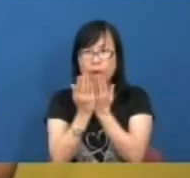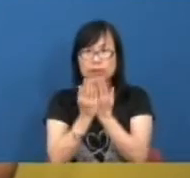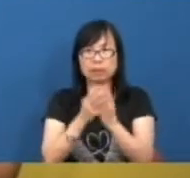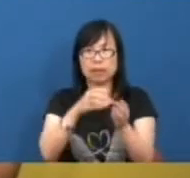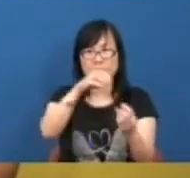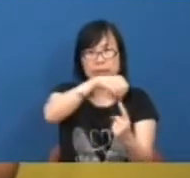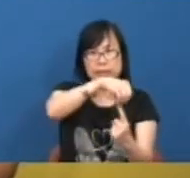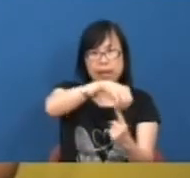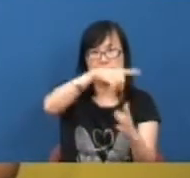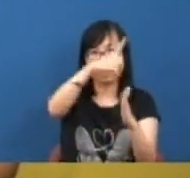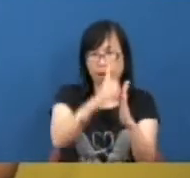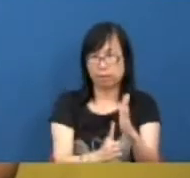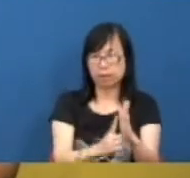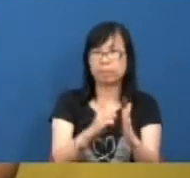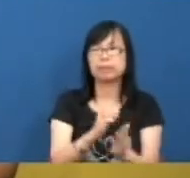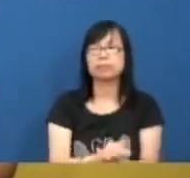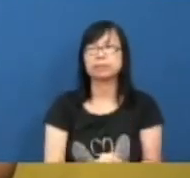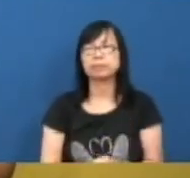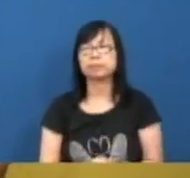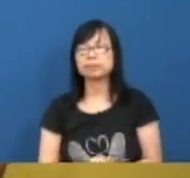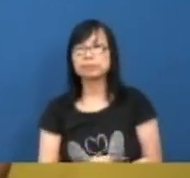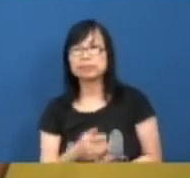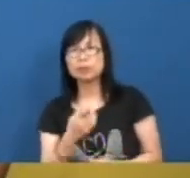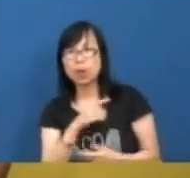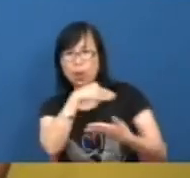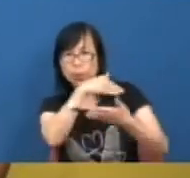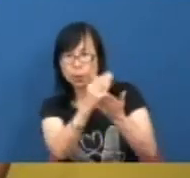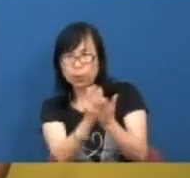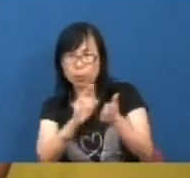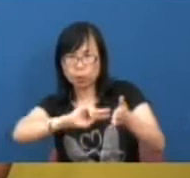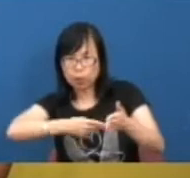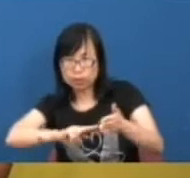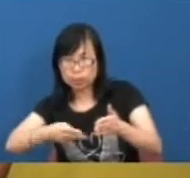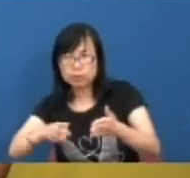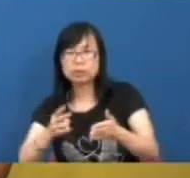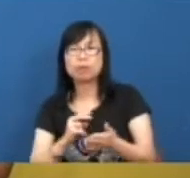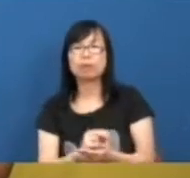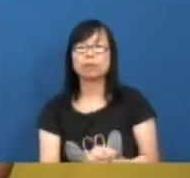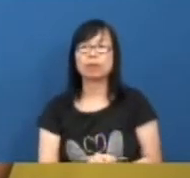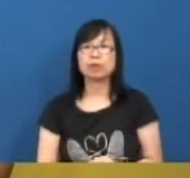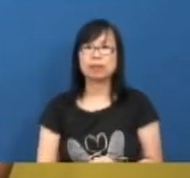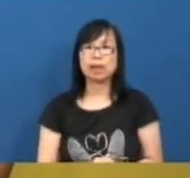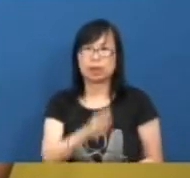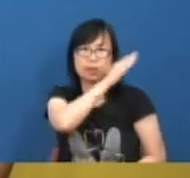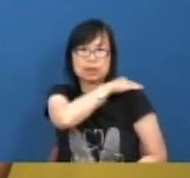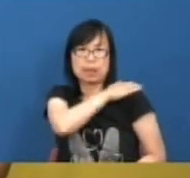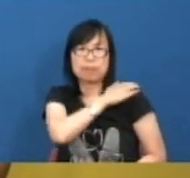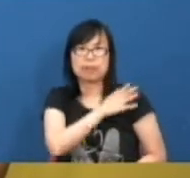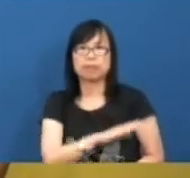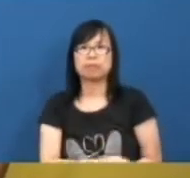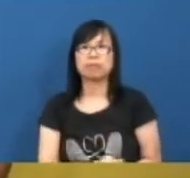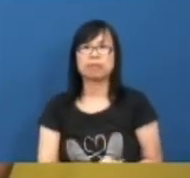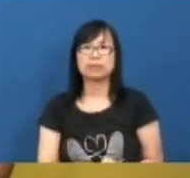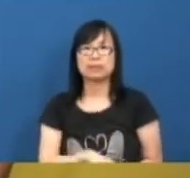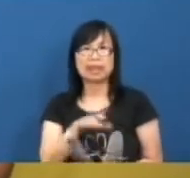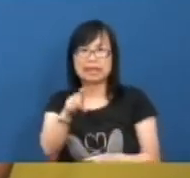底下沉啊，咁。有沉降的問題，咁即係呢啲種種嘅維修嘅問題，其實佢嗰個責任咧，就好似似乎淨係